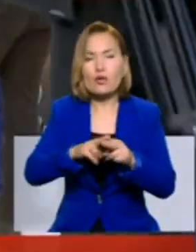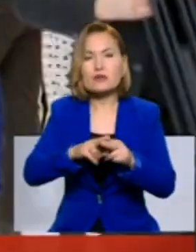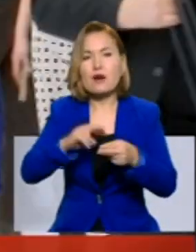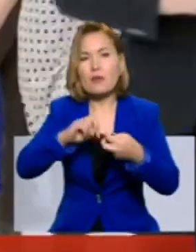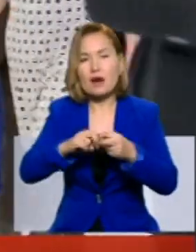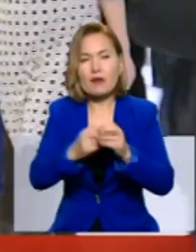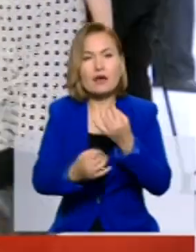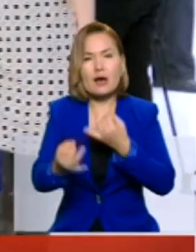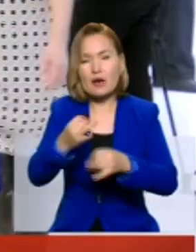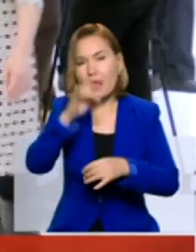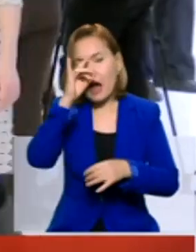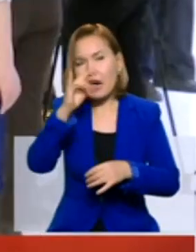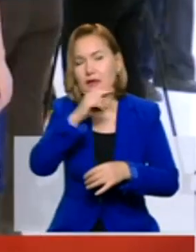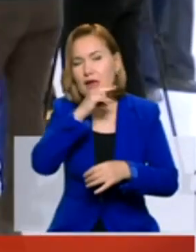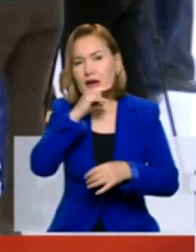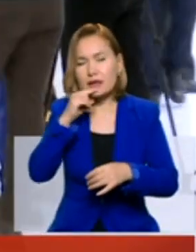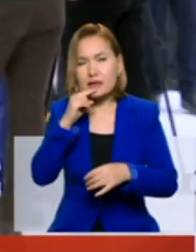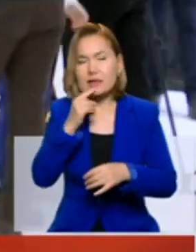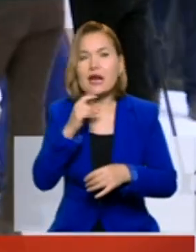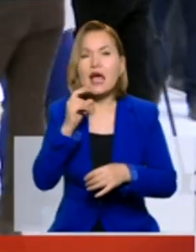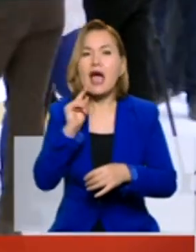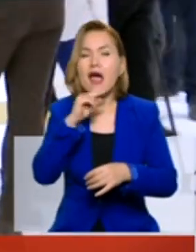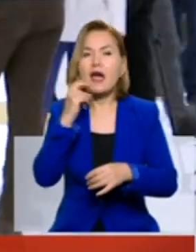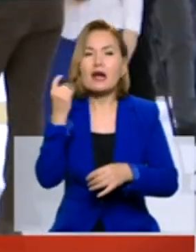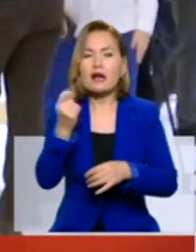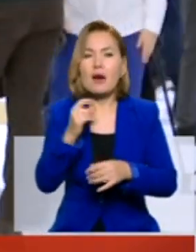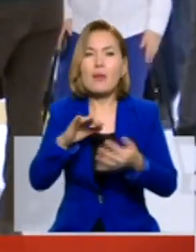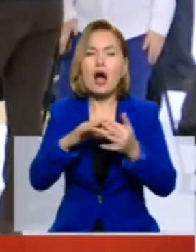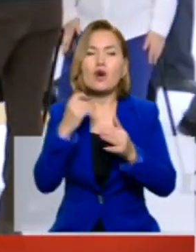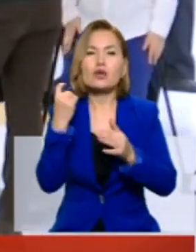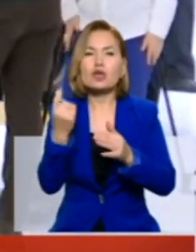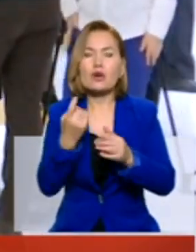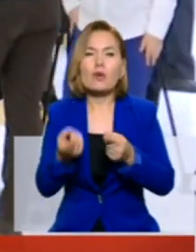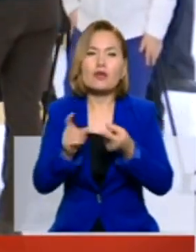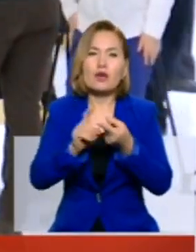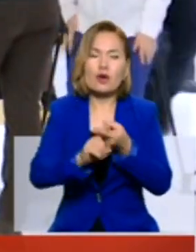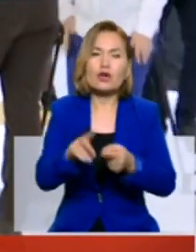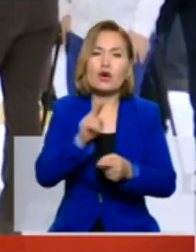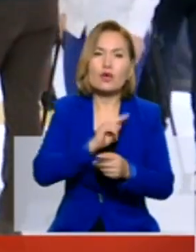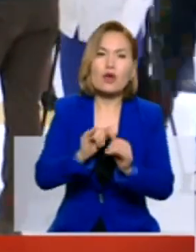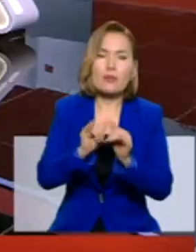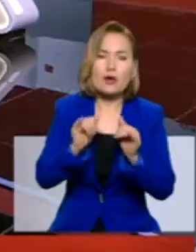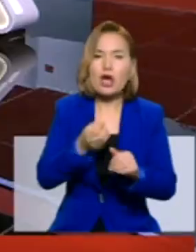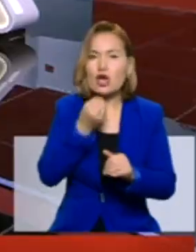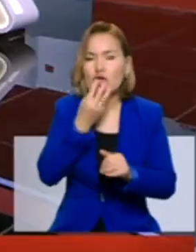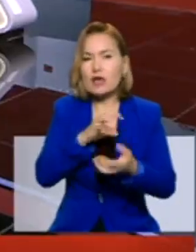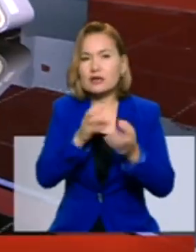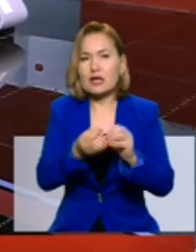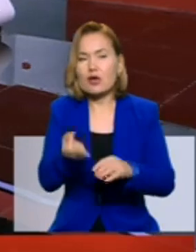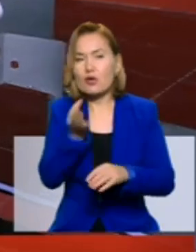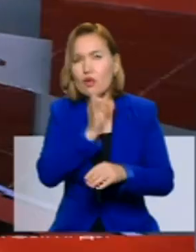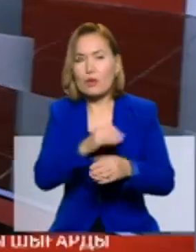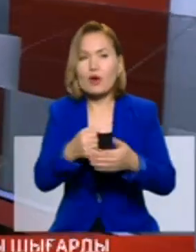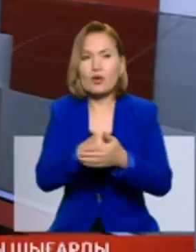арасындағы экономикалық байланысты, соның ішінде ауыл шаруашылығы саласындағы байланысты нығайтып, жақсы нәтижелер